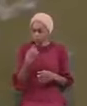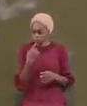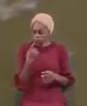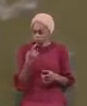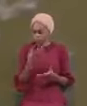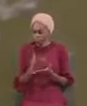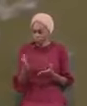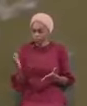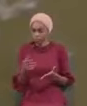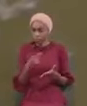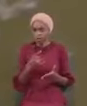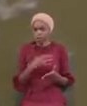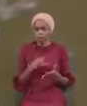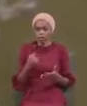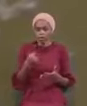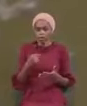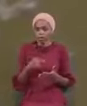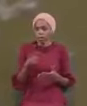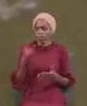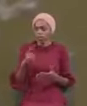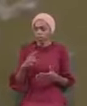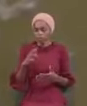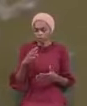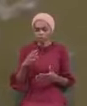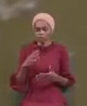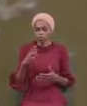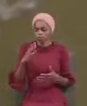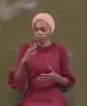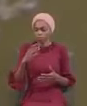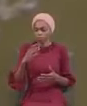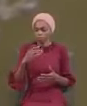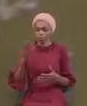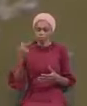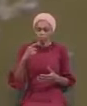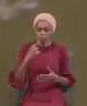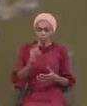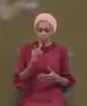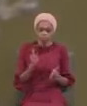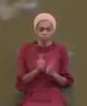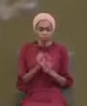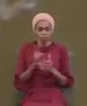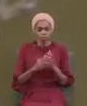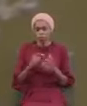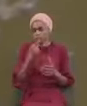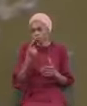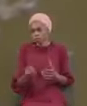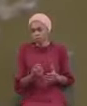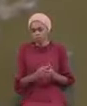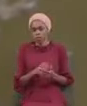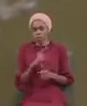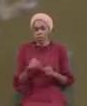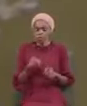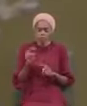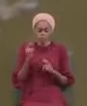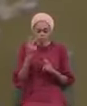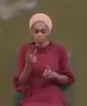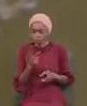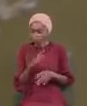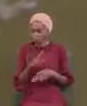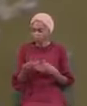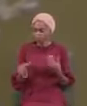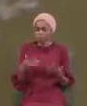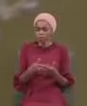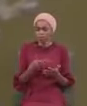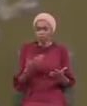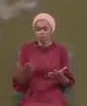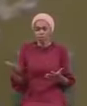il il donne un sens à ce qu'il avait dit quand je vois toute chose c'est nous devons